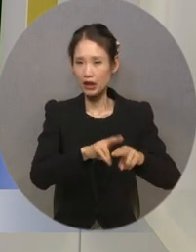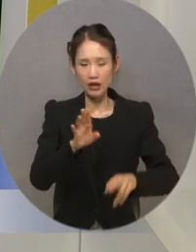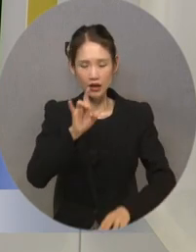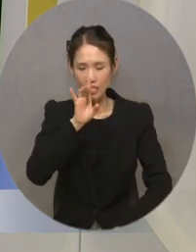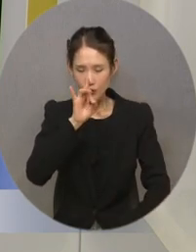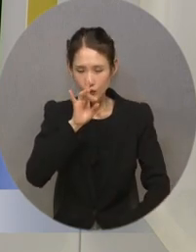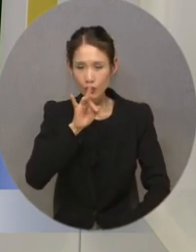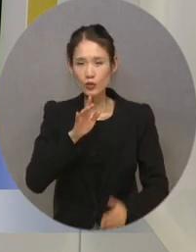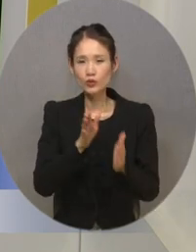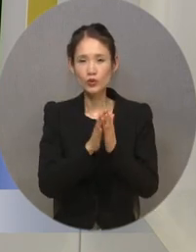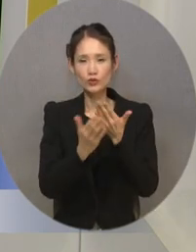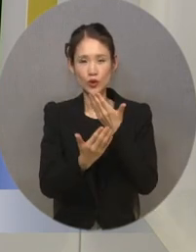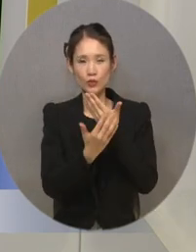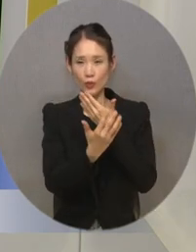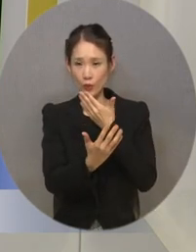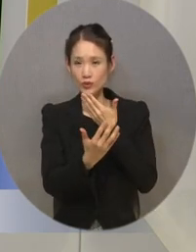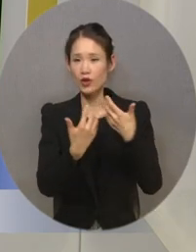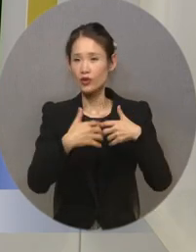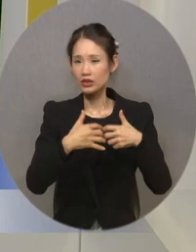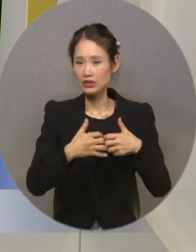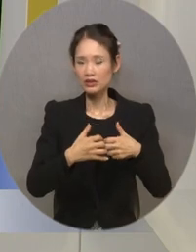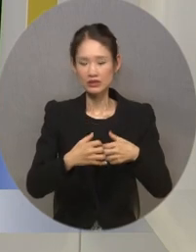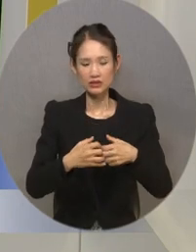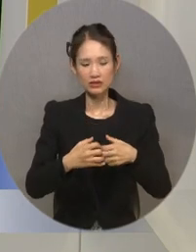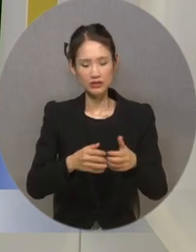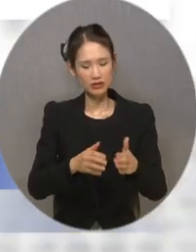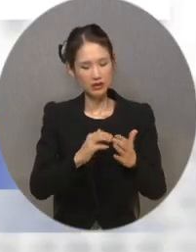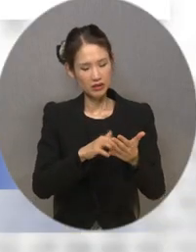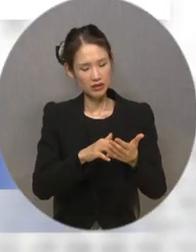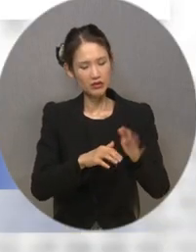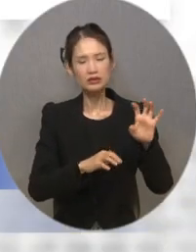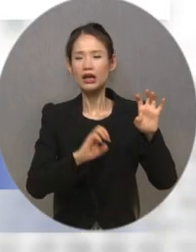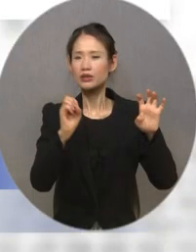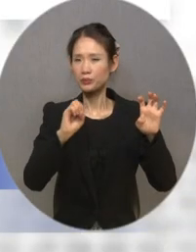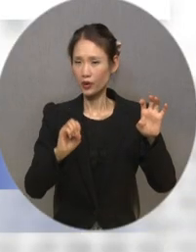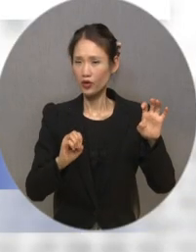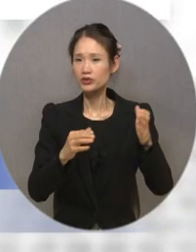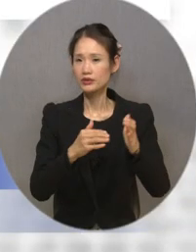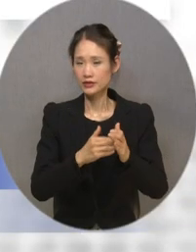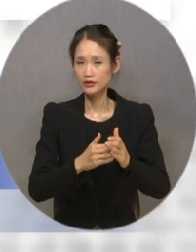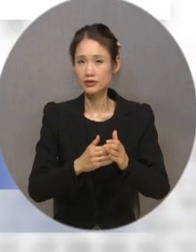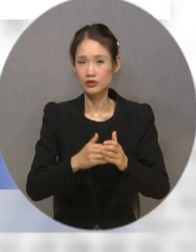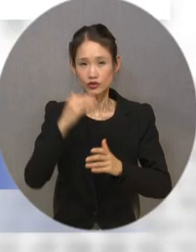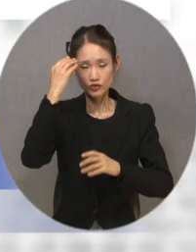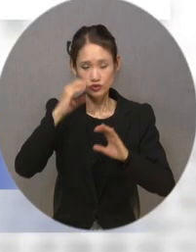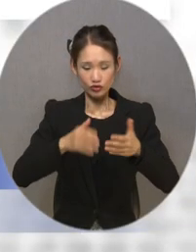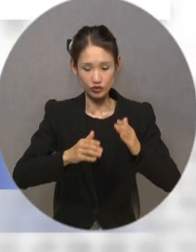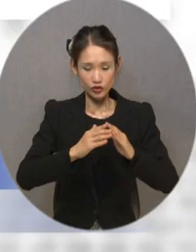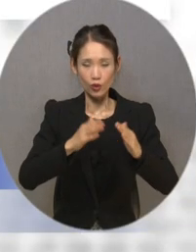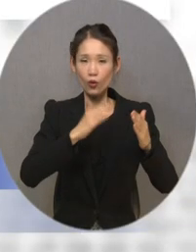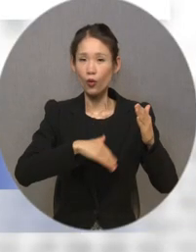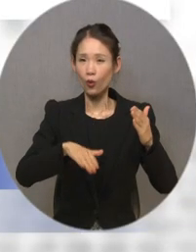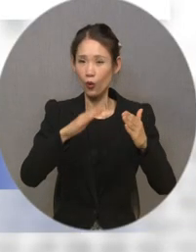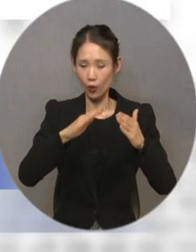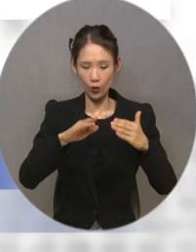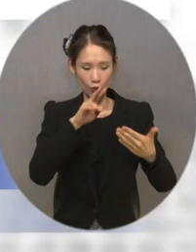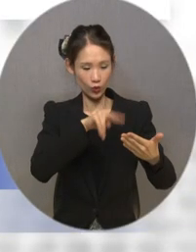보조기기에 설치율은 40%의 그치고 있다는 기사입니다 국립장애인도서관이 공공도서관